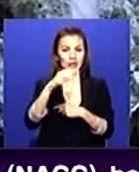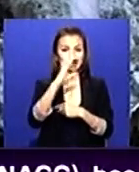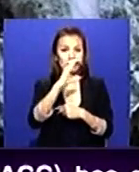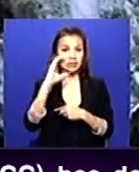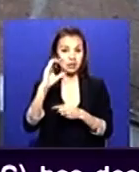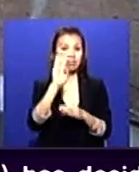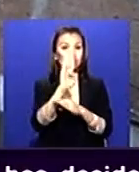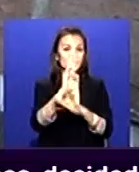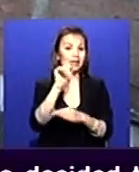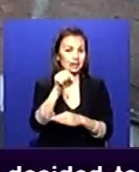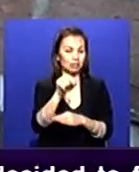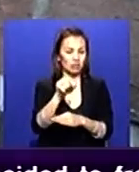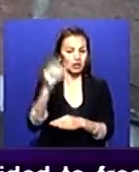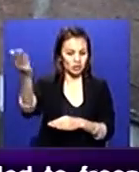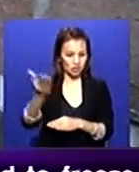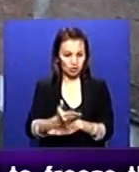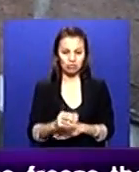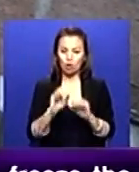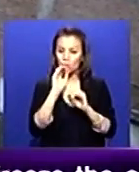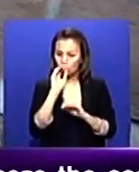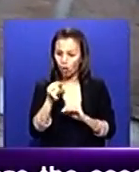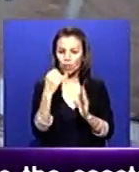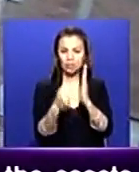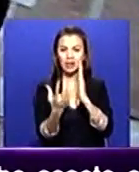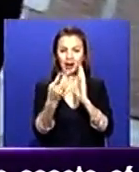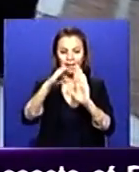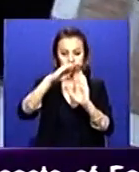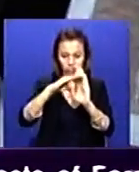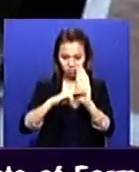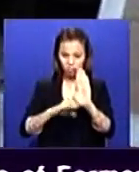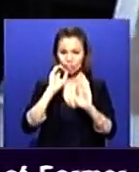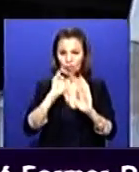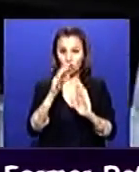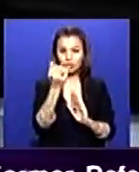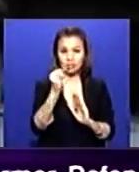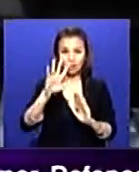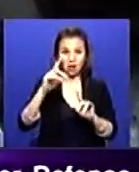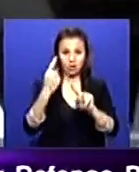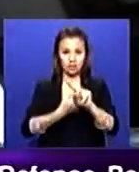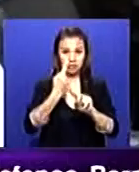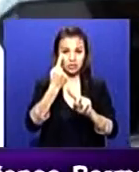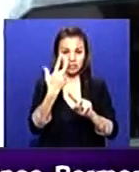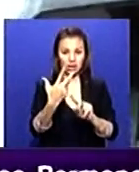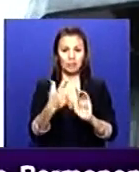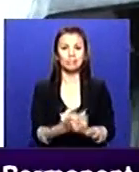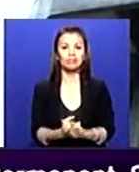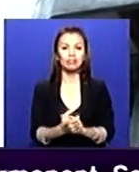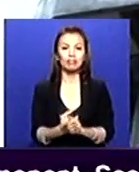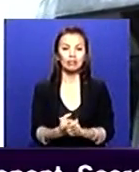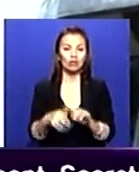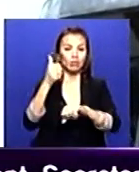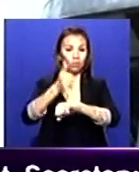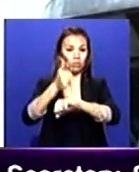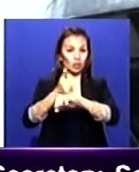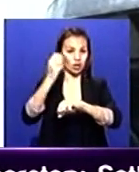Construction จำกัดมารับทราบข้อกล่าวหาในวันที่15มีนาคมด้านพลตำรวจเอกเจตมงคล